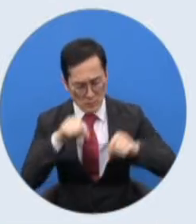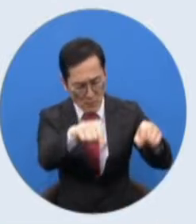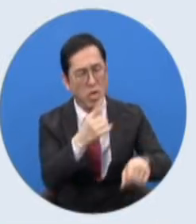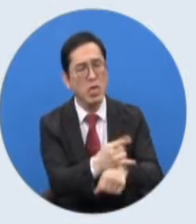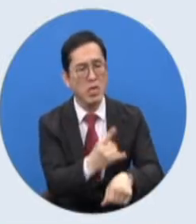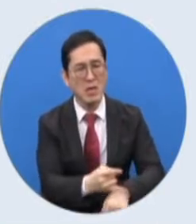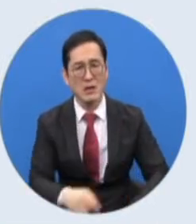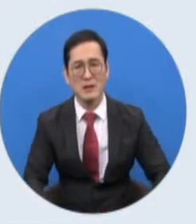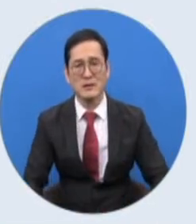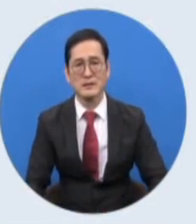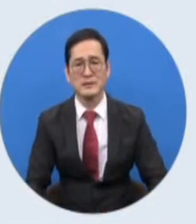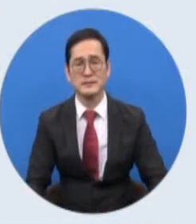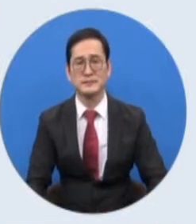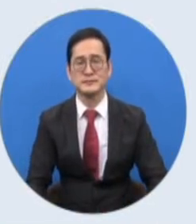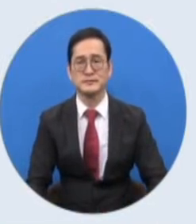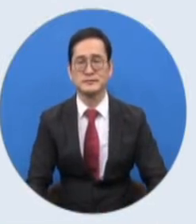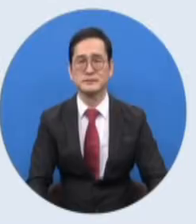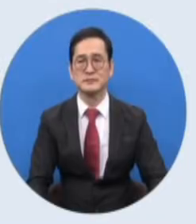임기 말 되면 법대로 하라.